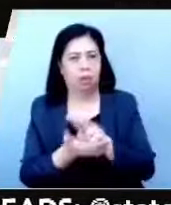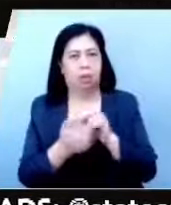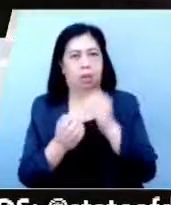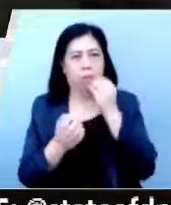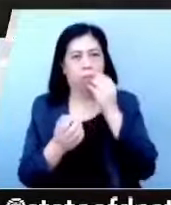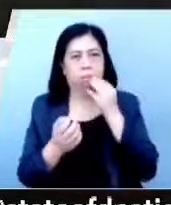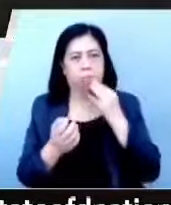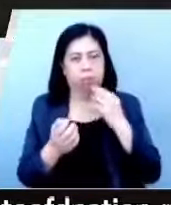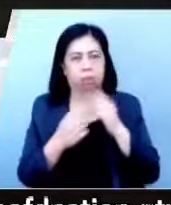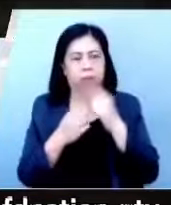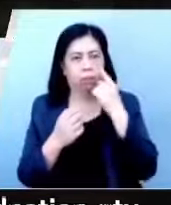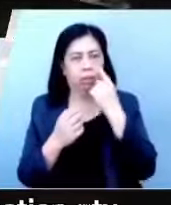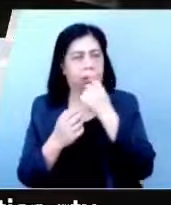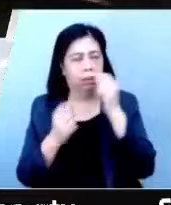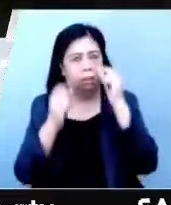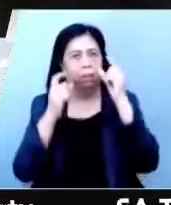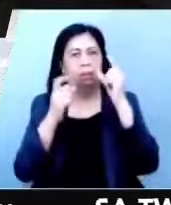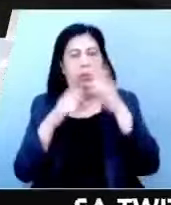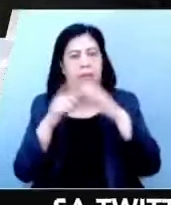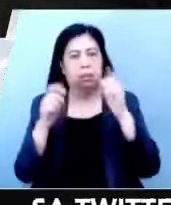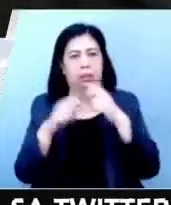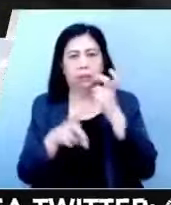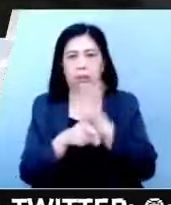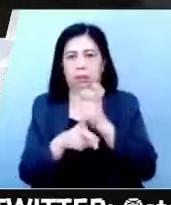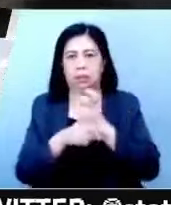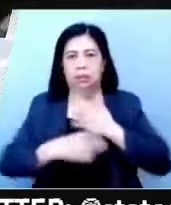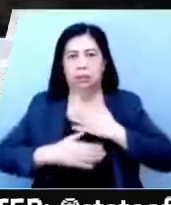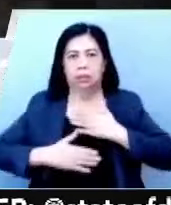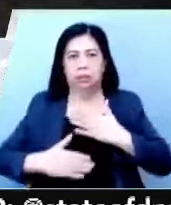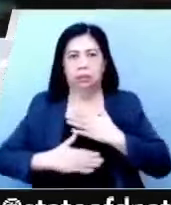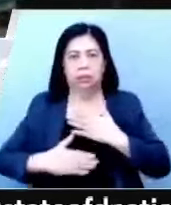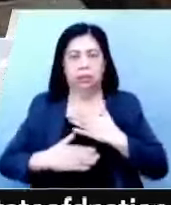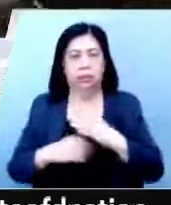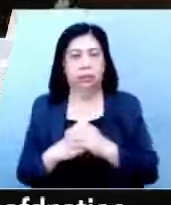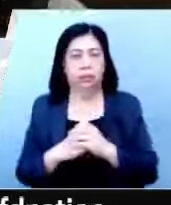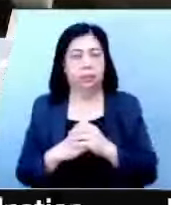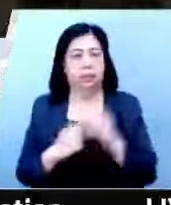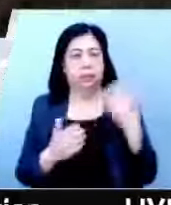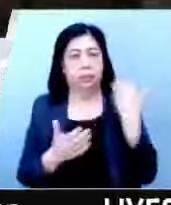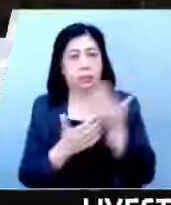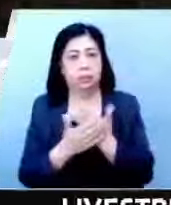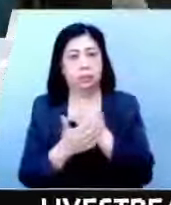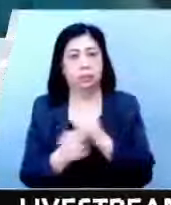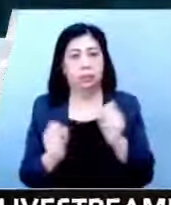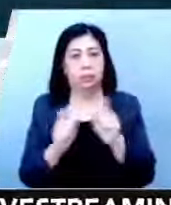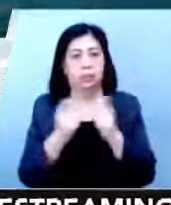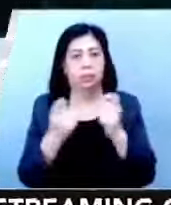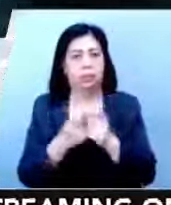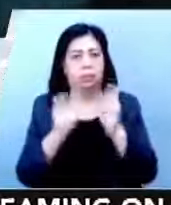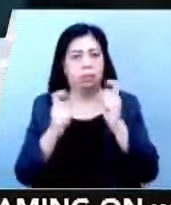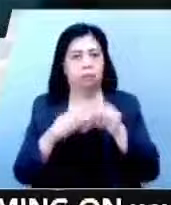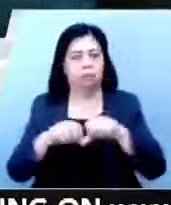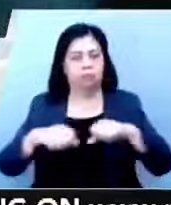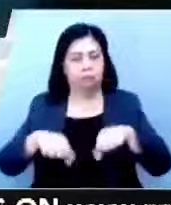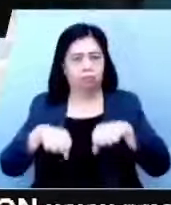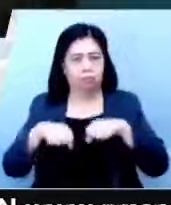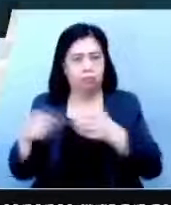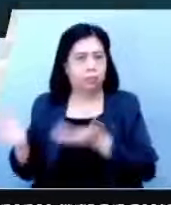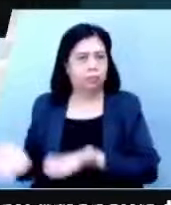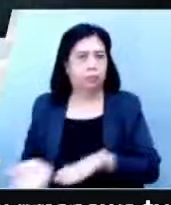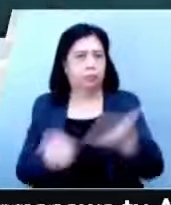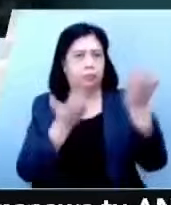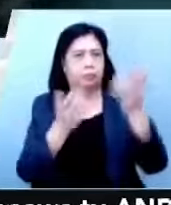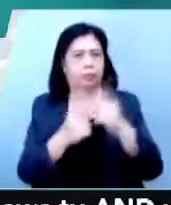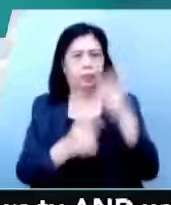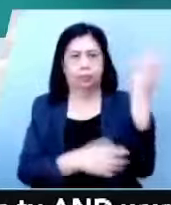ang mata at hirap na sa paghinga. Pagdating ng rescue team, agad isinakay sa stretcher ang lalaki at idiniretso sa